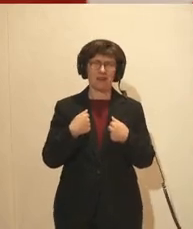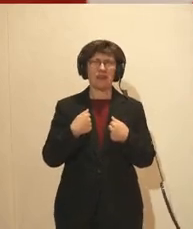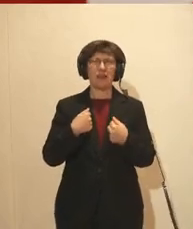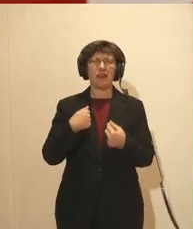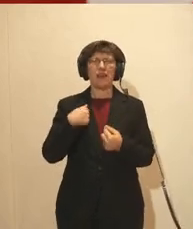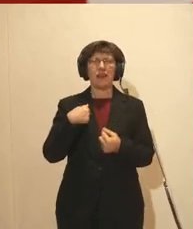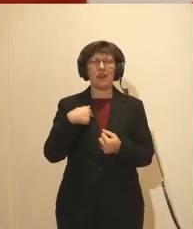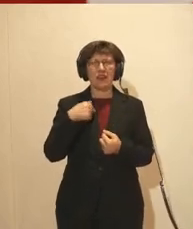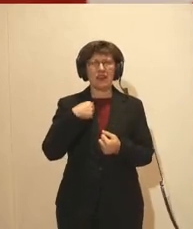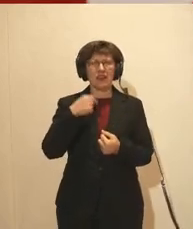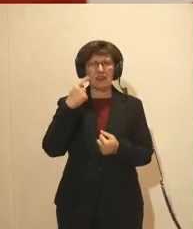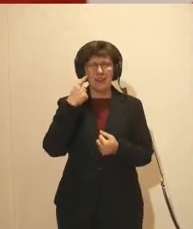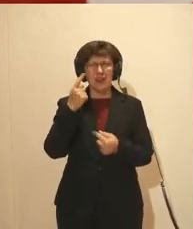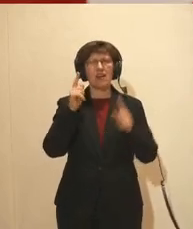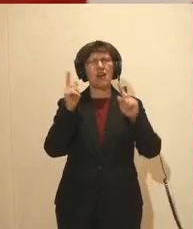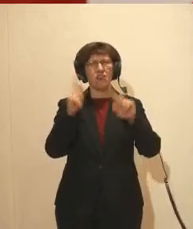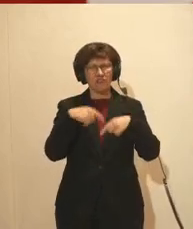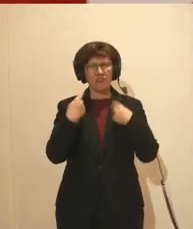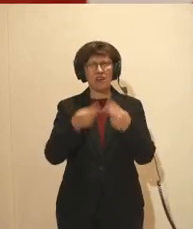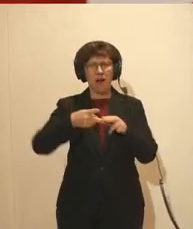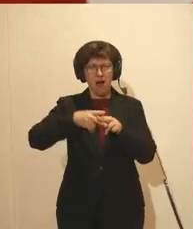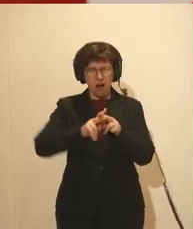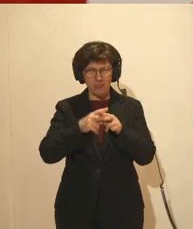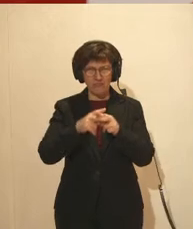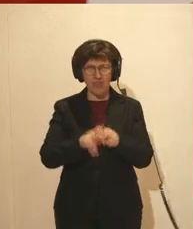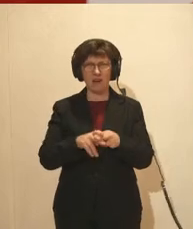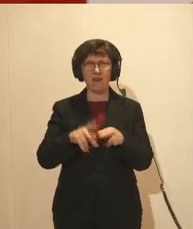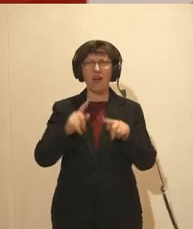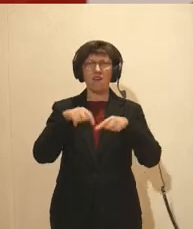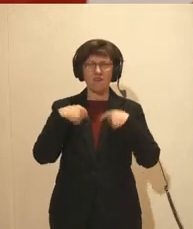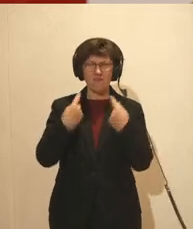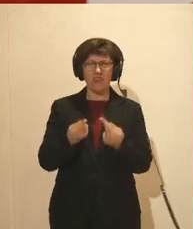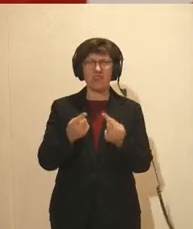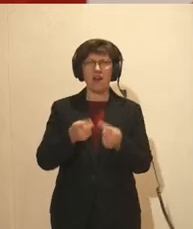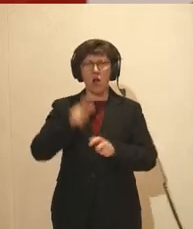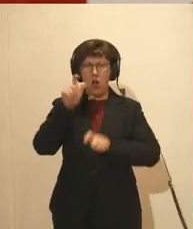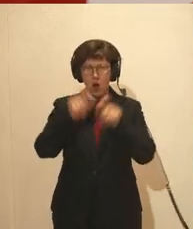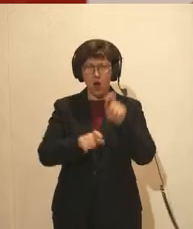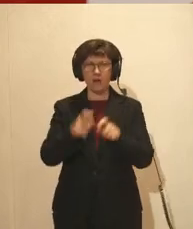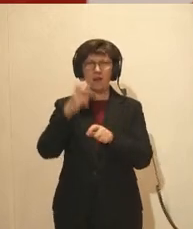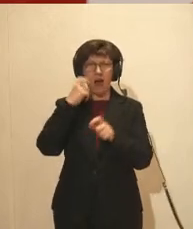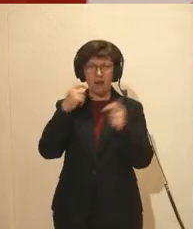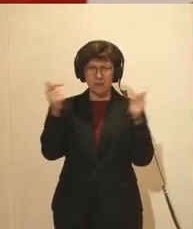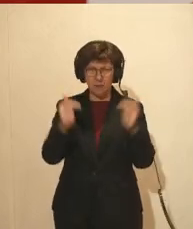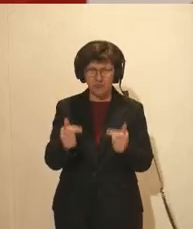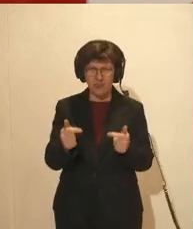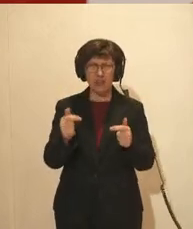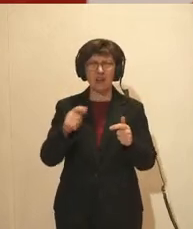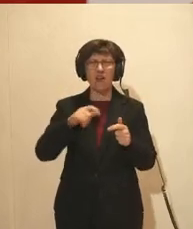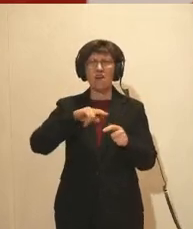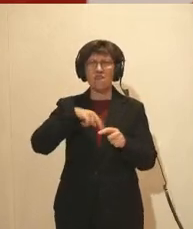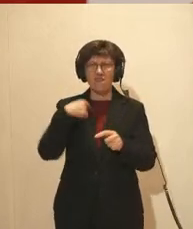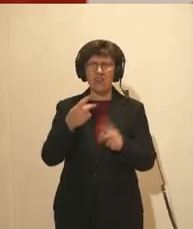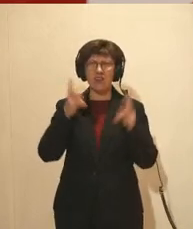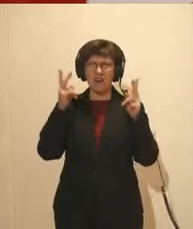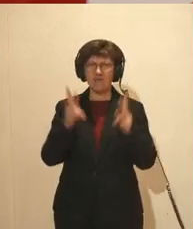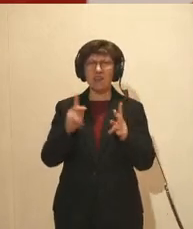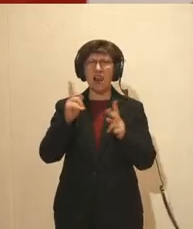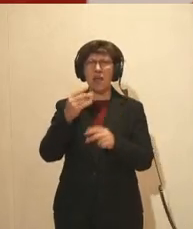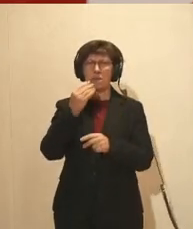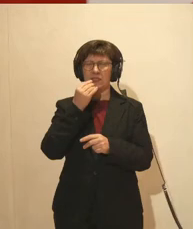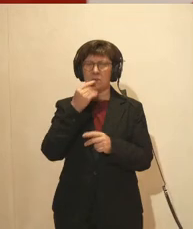finde wir handwerkerinnen und handwerker wir leute in der altenpflege wir die wir in den